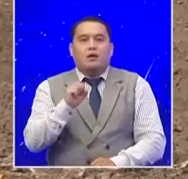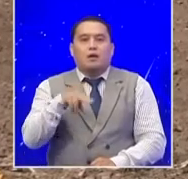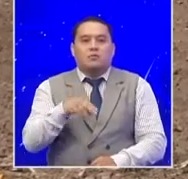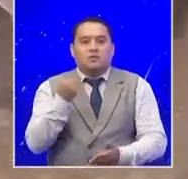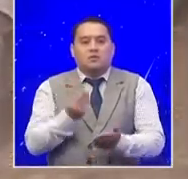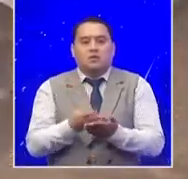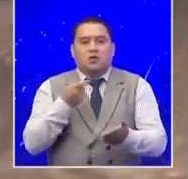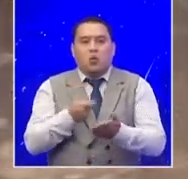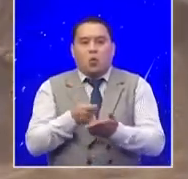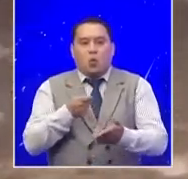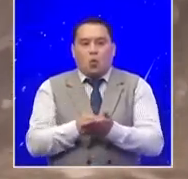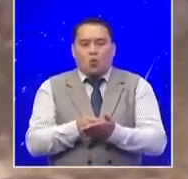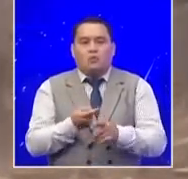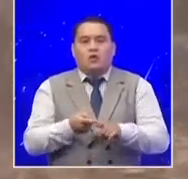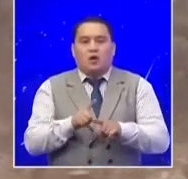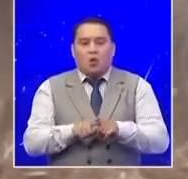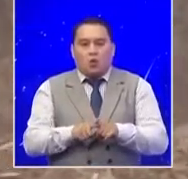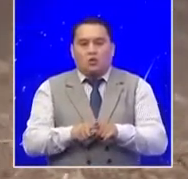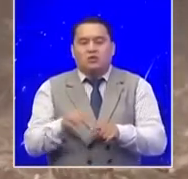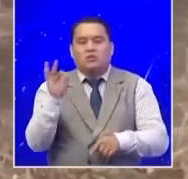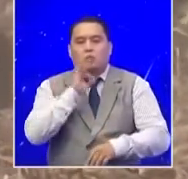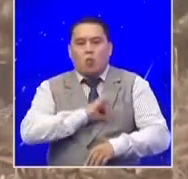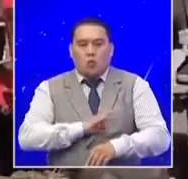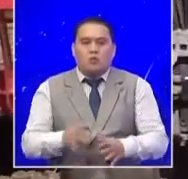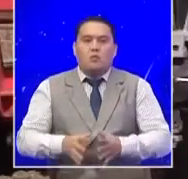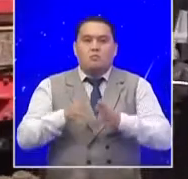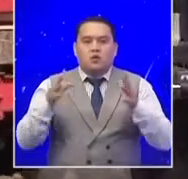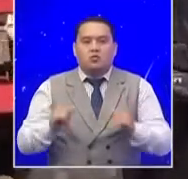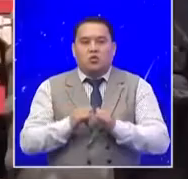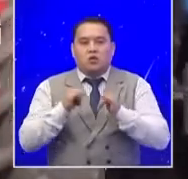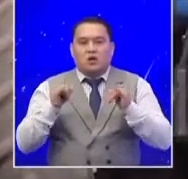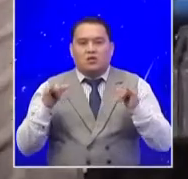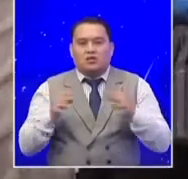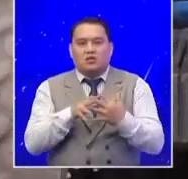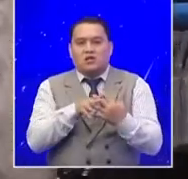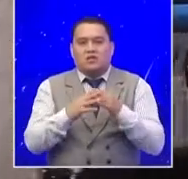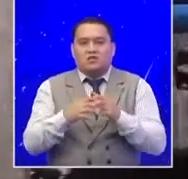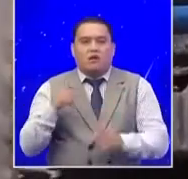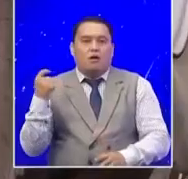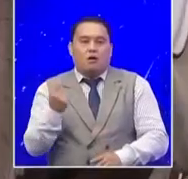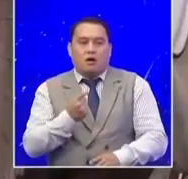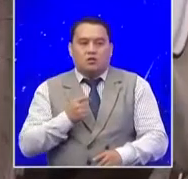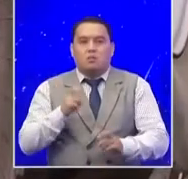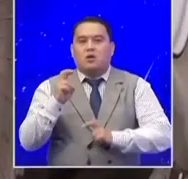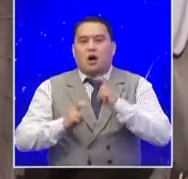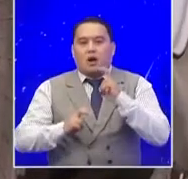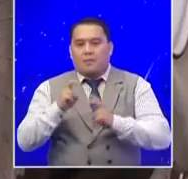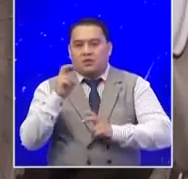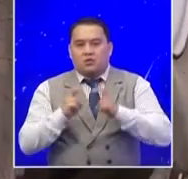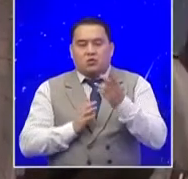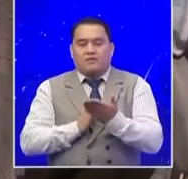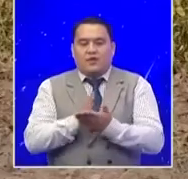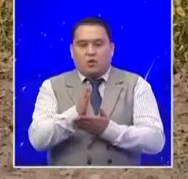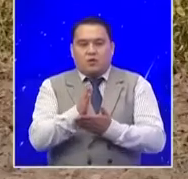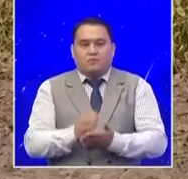для домашних животных. Таким образом, широкое его применение даст большой толчок как в развитии сельского хозяйства, так и в промышленной отрасли